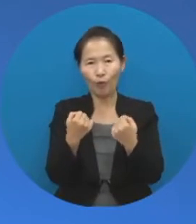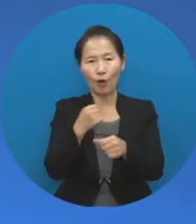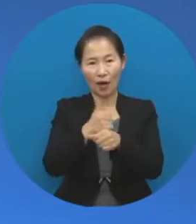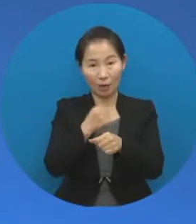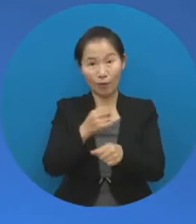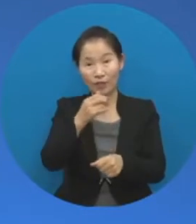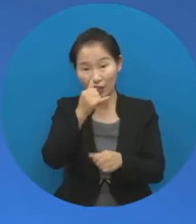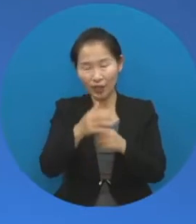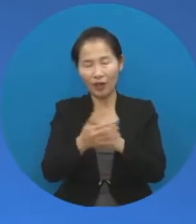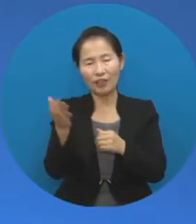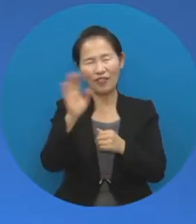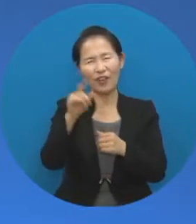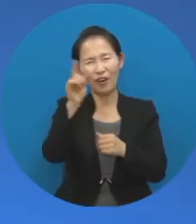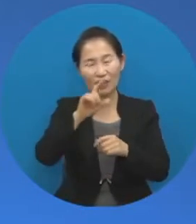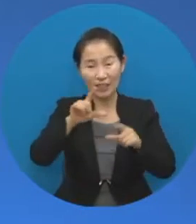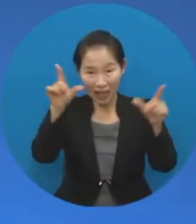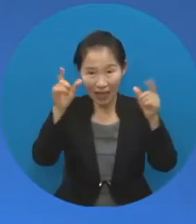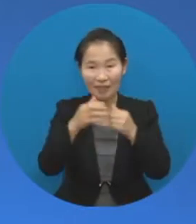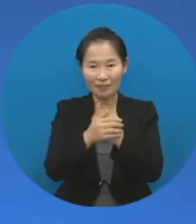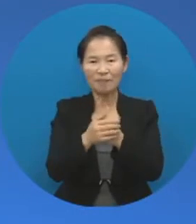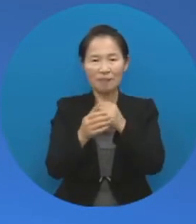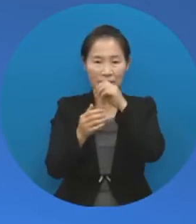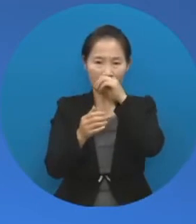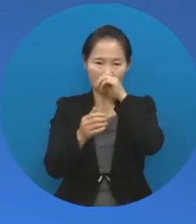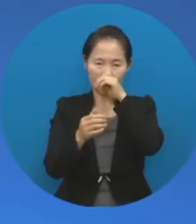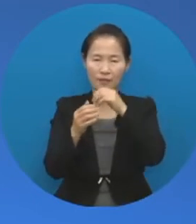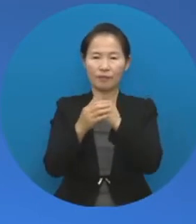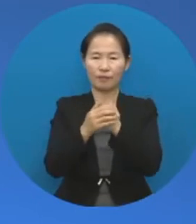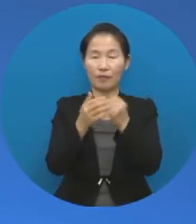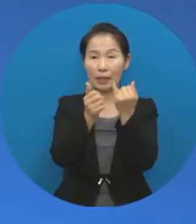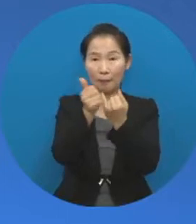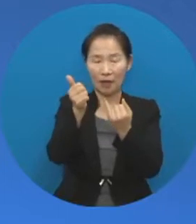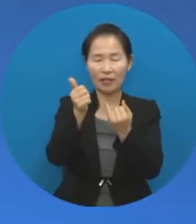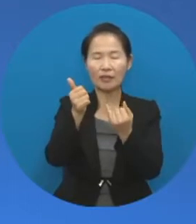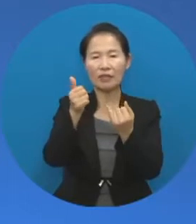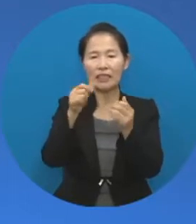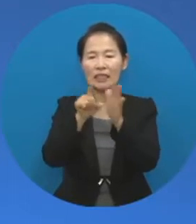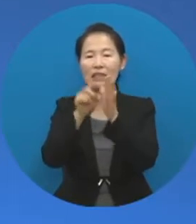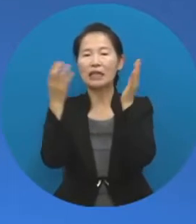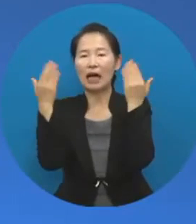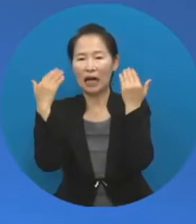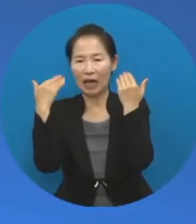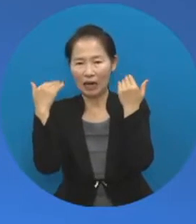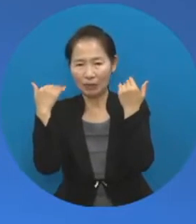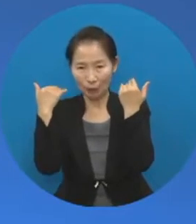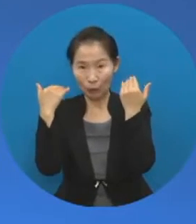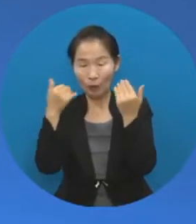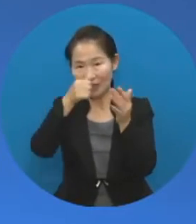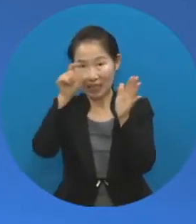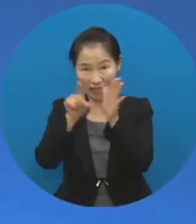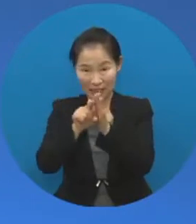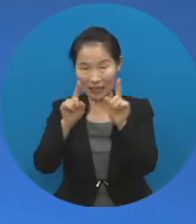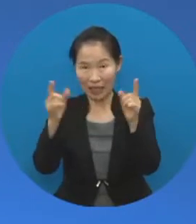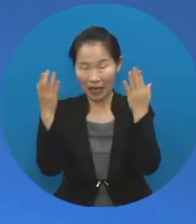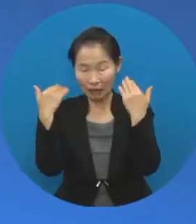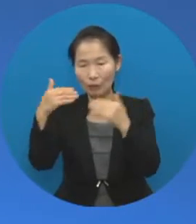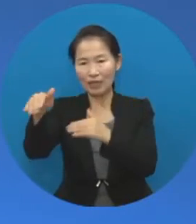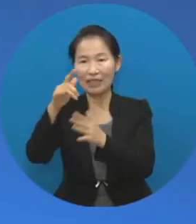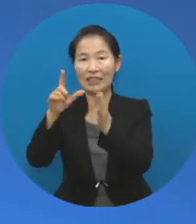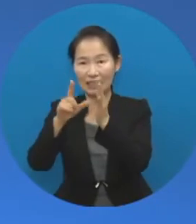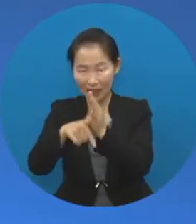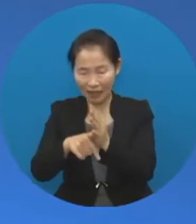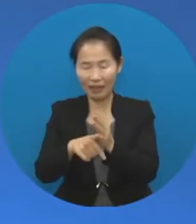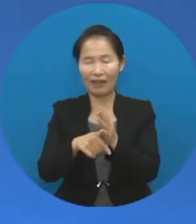이제 아침에 남편이 그때 이제 장신대회를 다닐 때였어요. 그래서 아침에 이제 저녁에